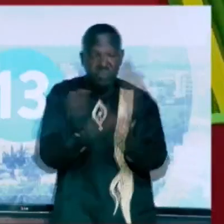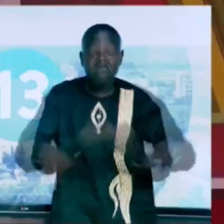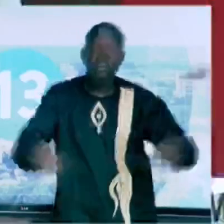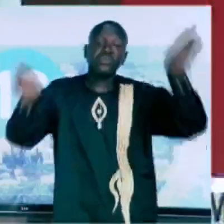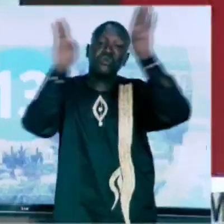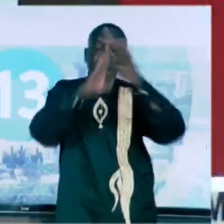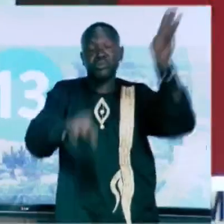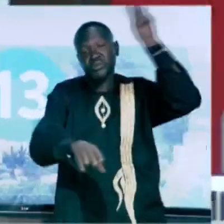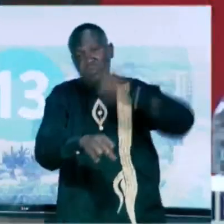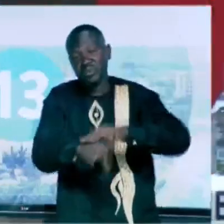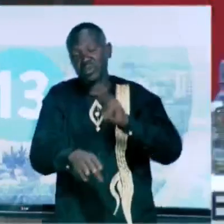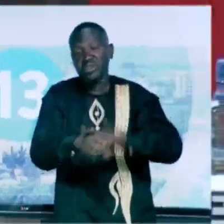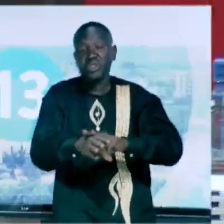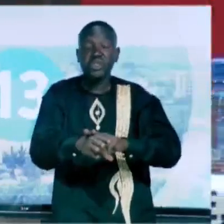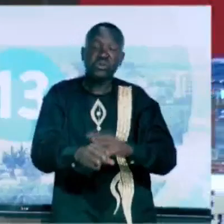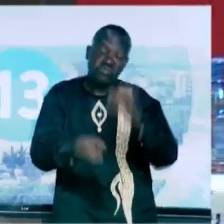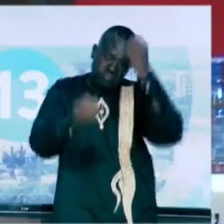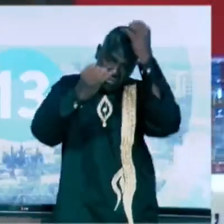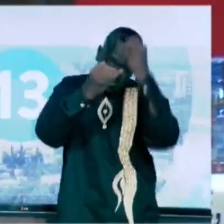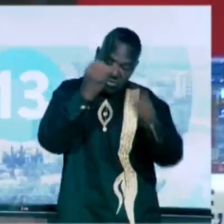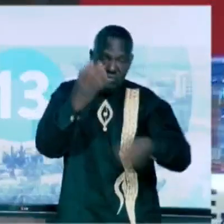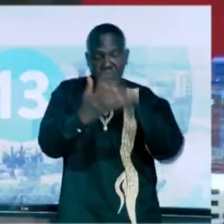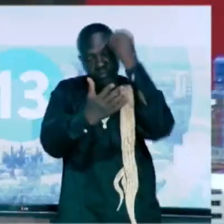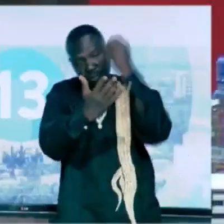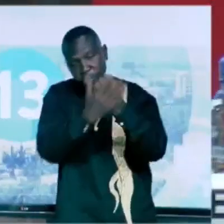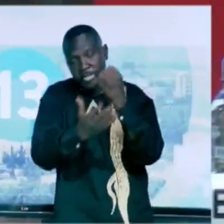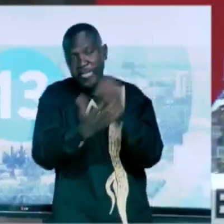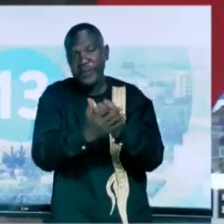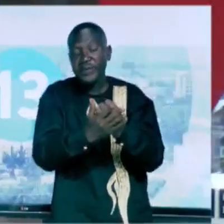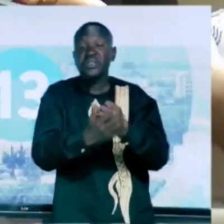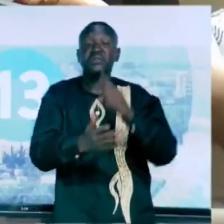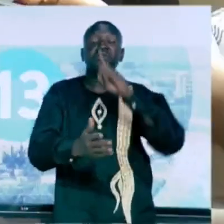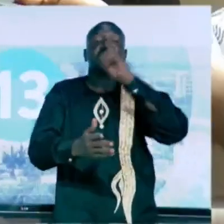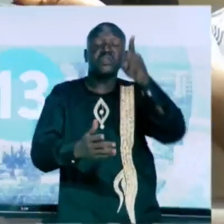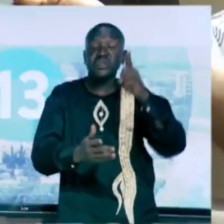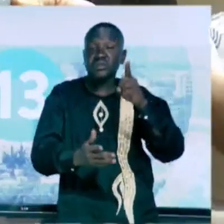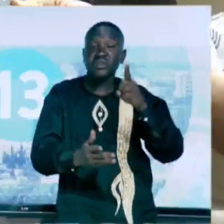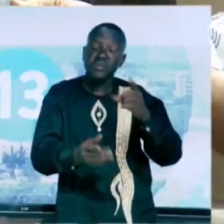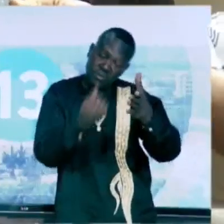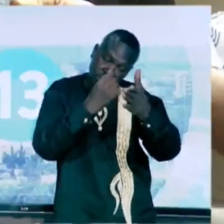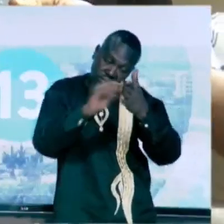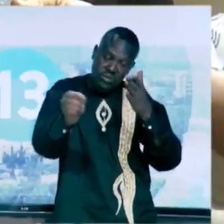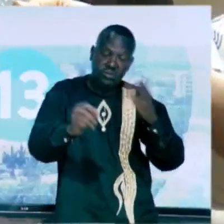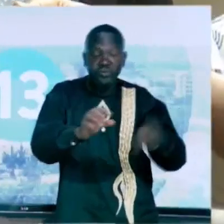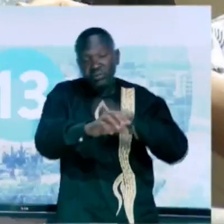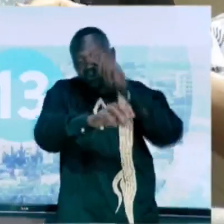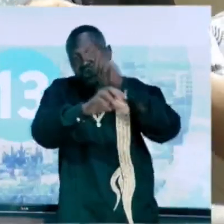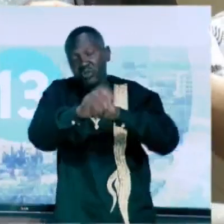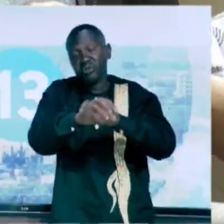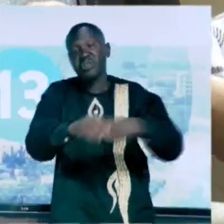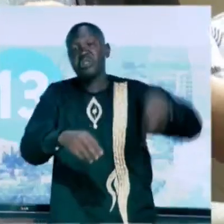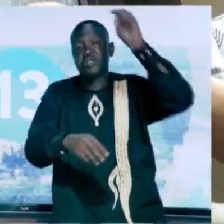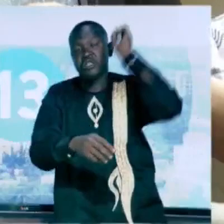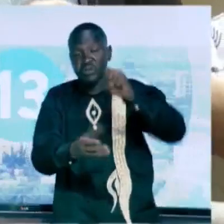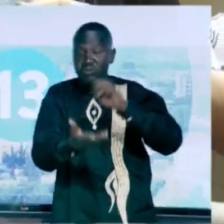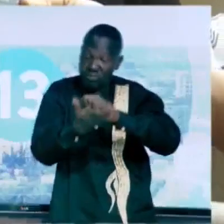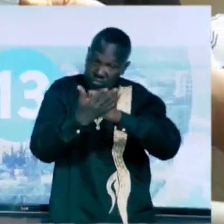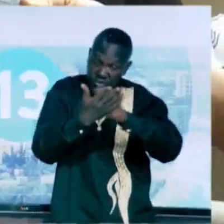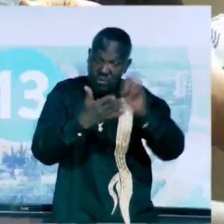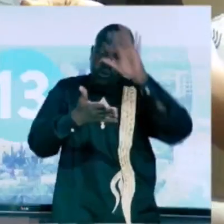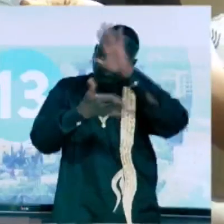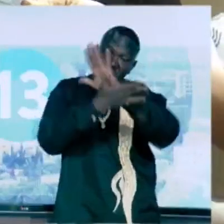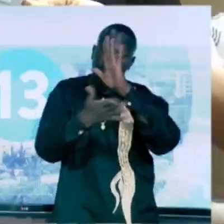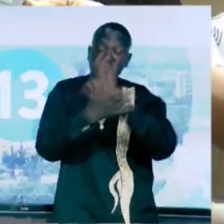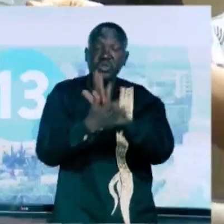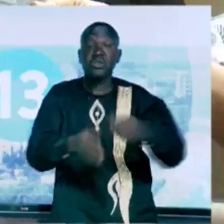de maîtriser l'exécution de ces dépenses. Ce qui a été noté entre-temps, c'est la question de l'assainissement des fichiers, c'est